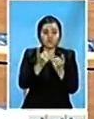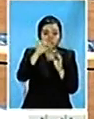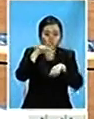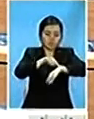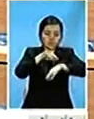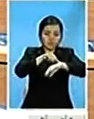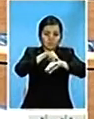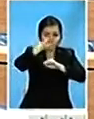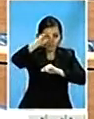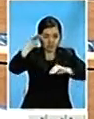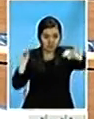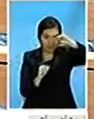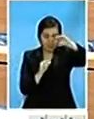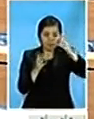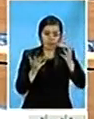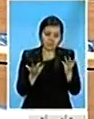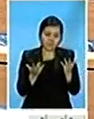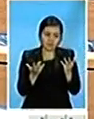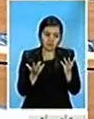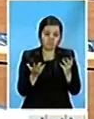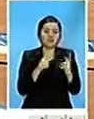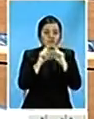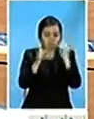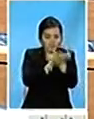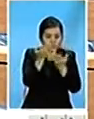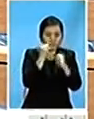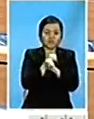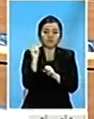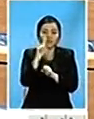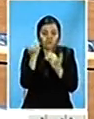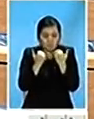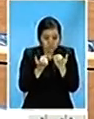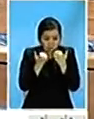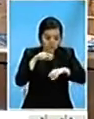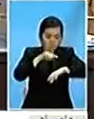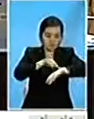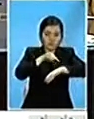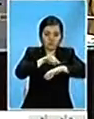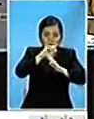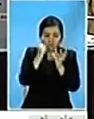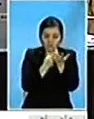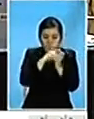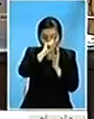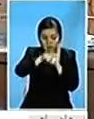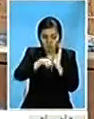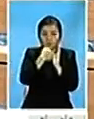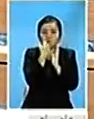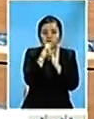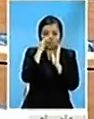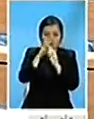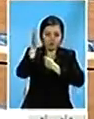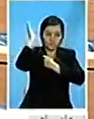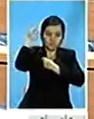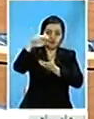าล่วงเลยมาเนี่ยครับก็เดี๋ยวคงจะต้องหารือกันว่าทำอย่างไรจะให้วันนี้ได้15ชั่วโมงในการที่จะใช้ให้โอกาสกับท่